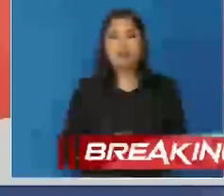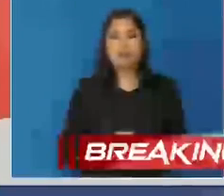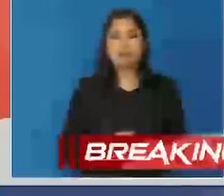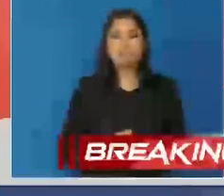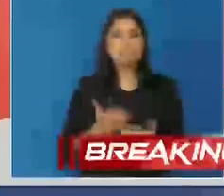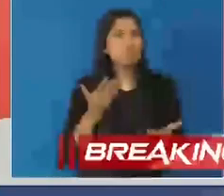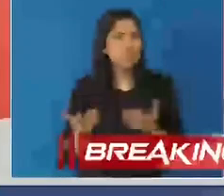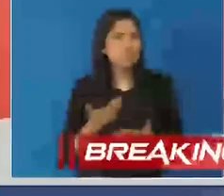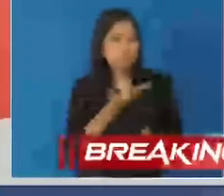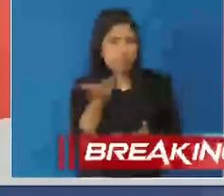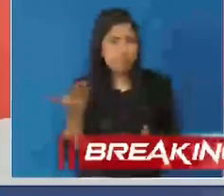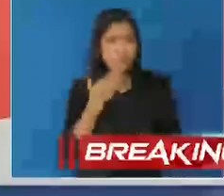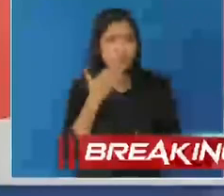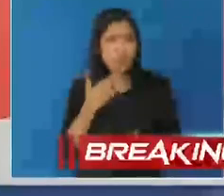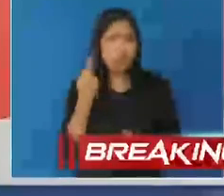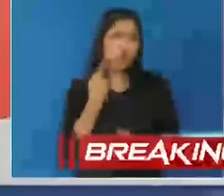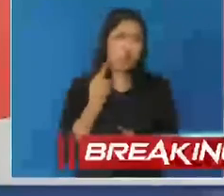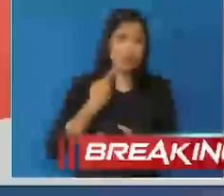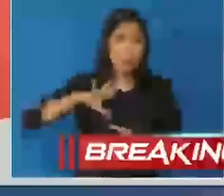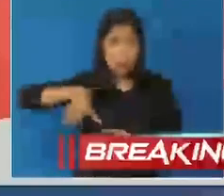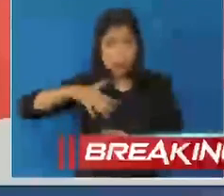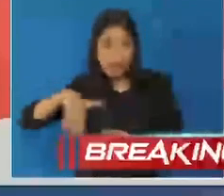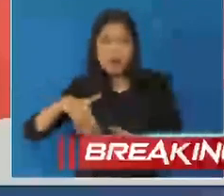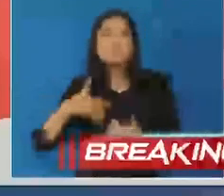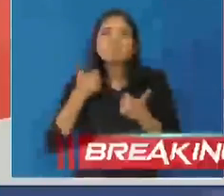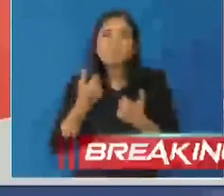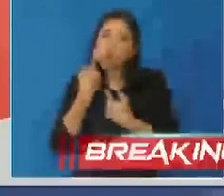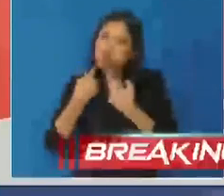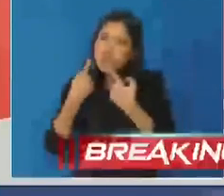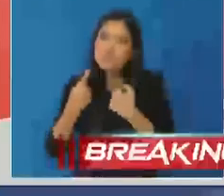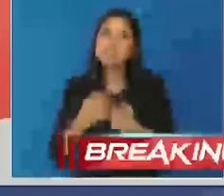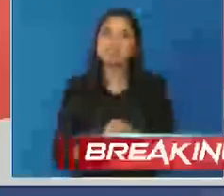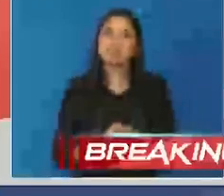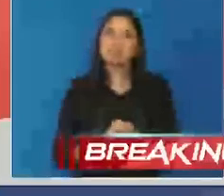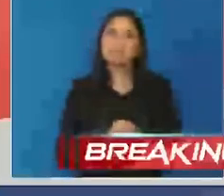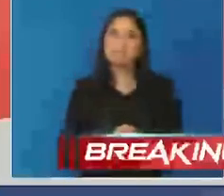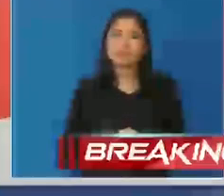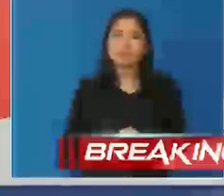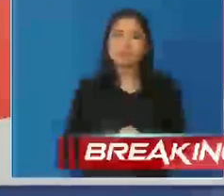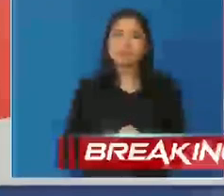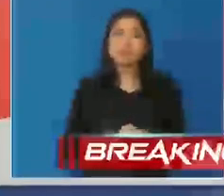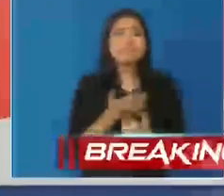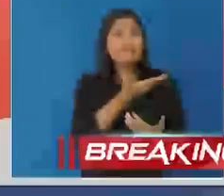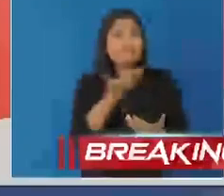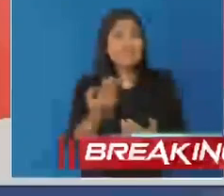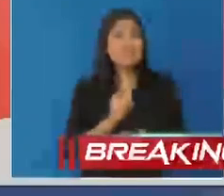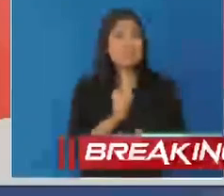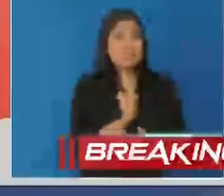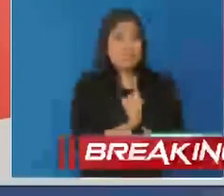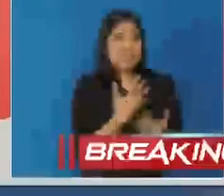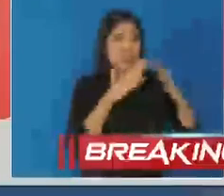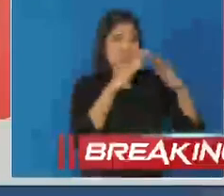memiliki dokter keluarga bisa juga digunakan untuk berkonsultasi anda tidak sendiri dirumah